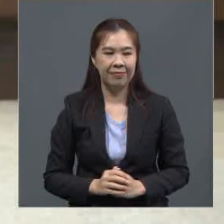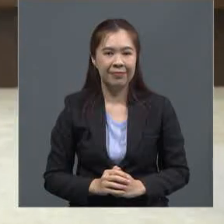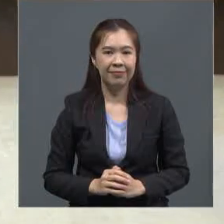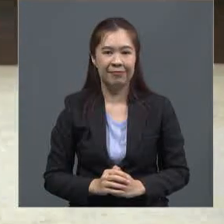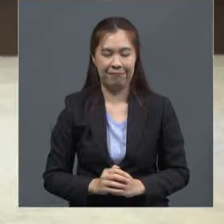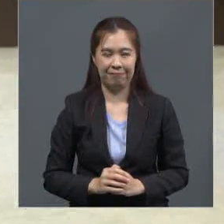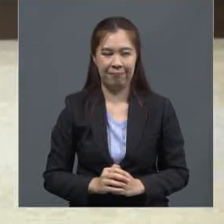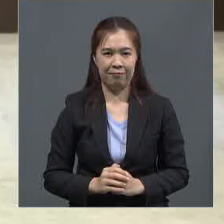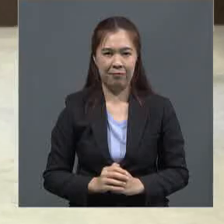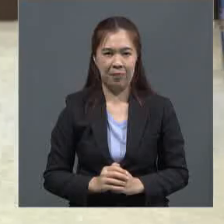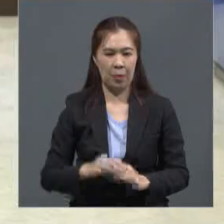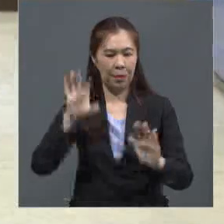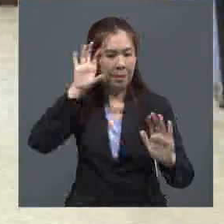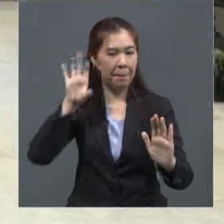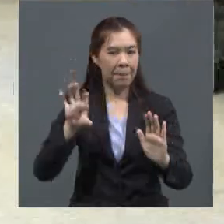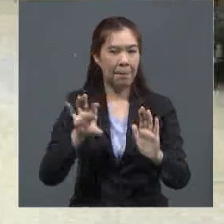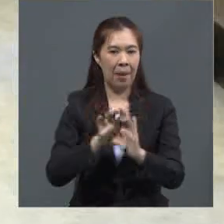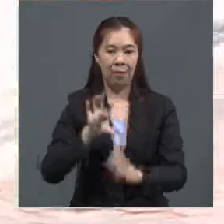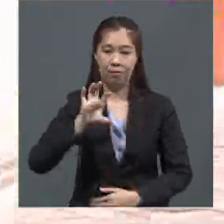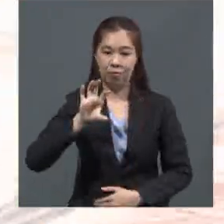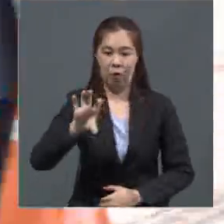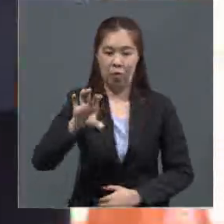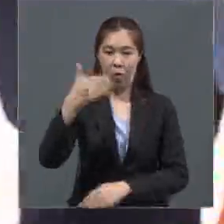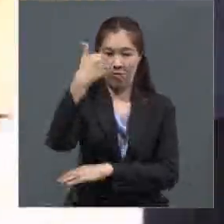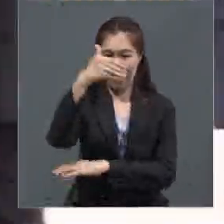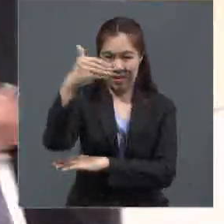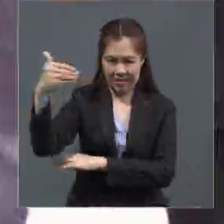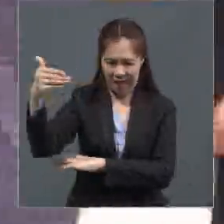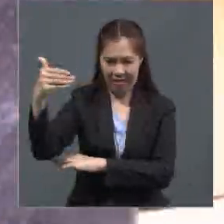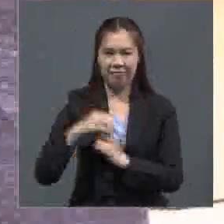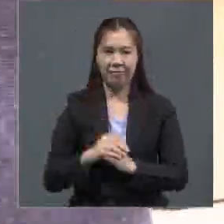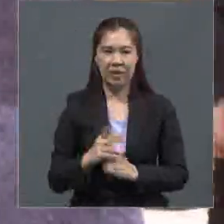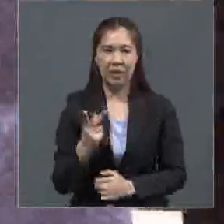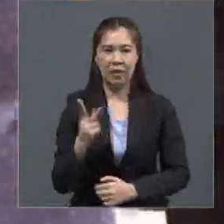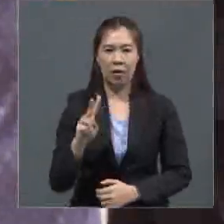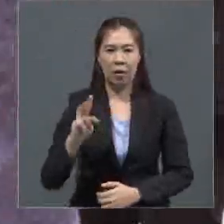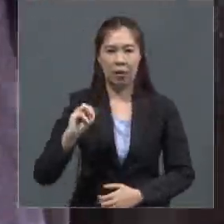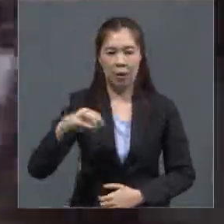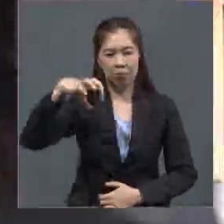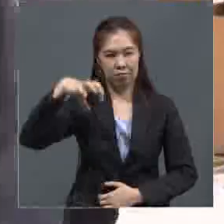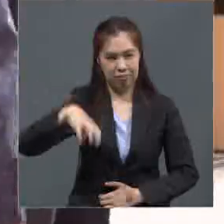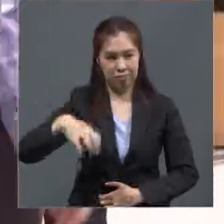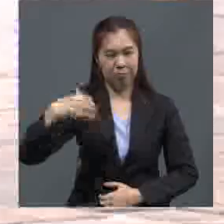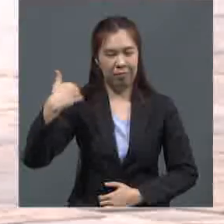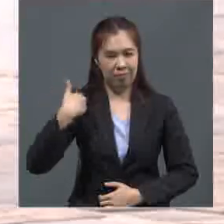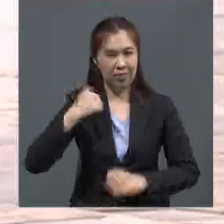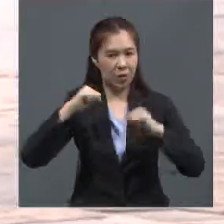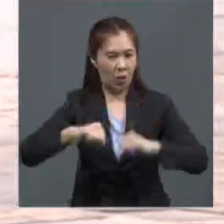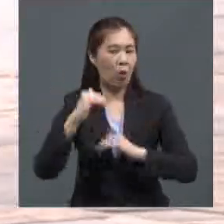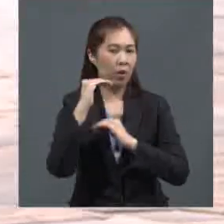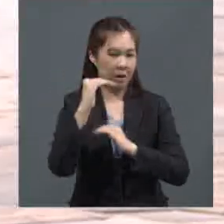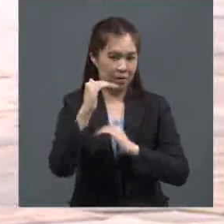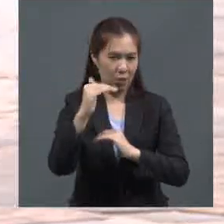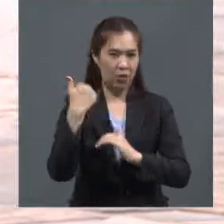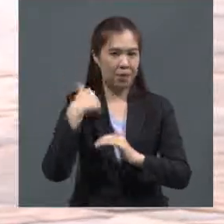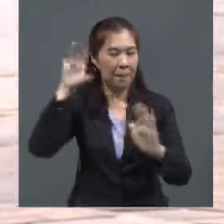สัญลักษณ์ประจำประเทศไทยเนี่ยก่อนหน้านี้ก็มีอย่างอื่นแล้วด้วยนะฮะครมมเคยมีมติเห็นชอบกำหนดสัญลักษณ์ประจำชาติไทยและ